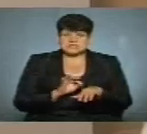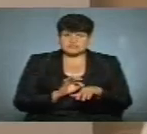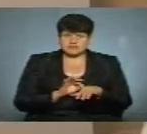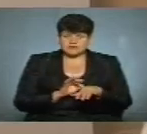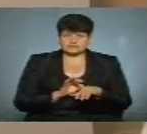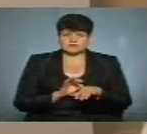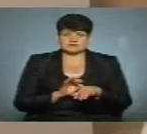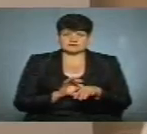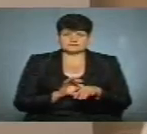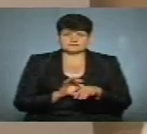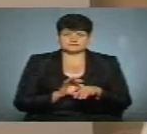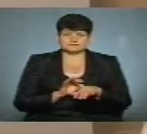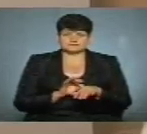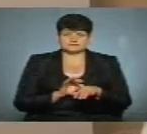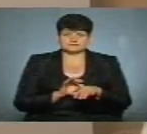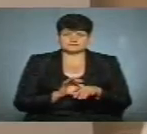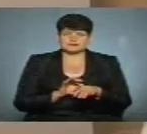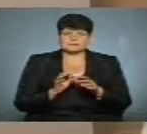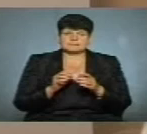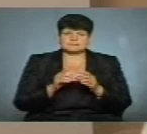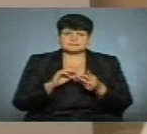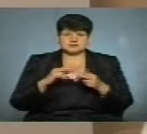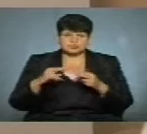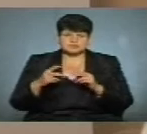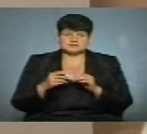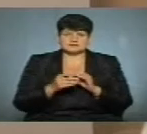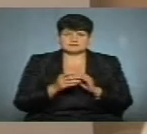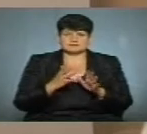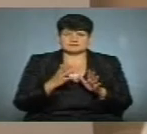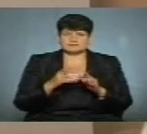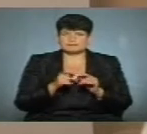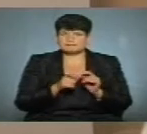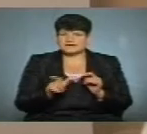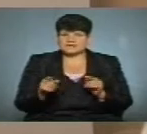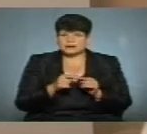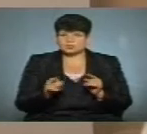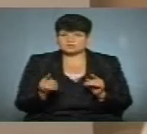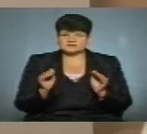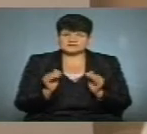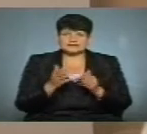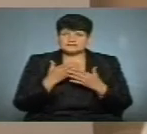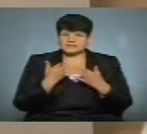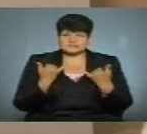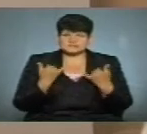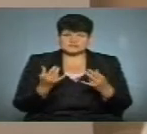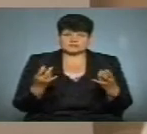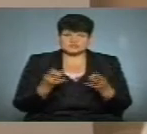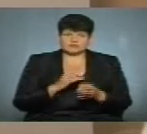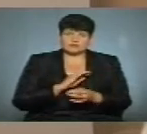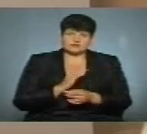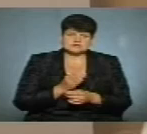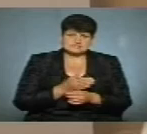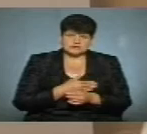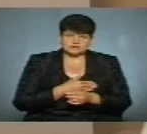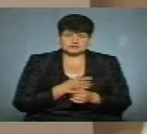чергуються з періодами її зниження. Я думаю, що немає зараз потреби чи посилювати, а